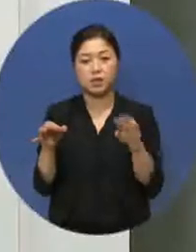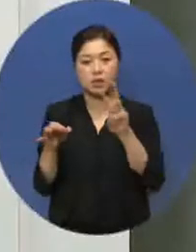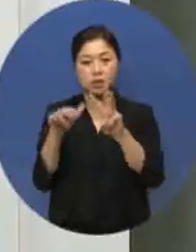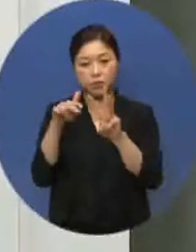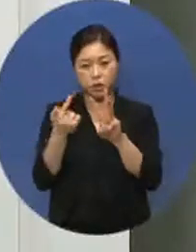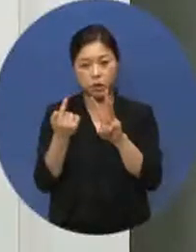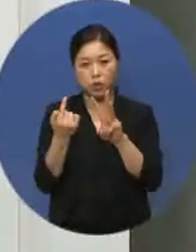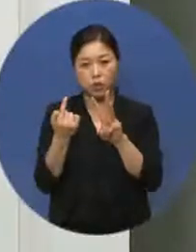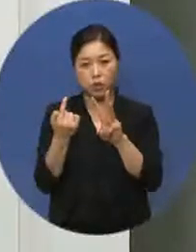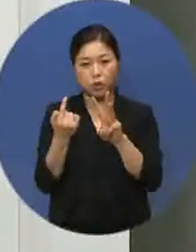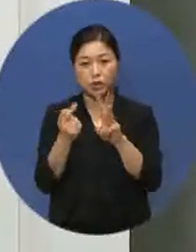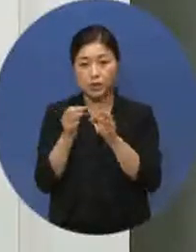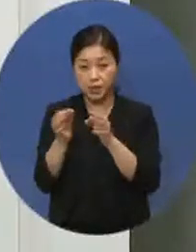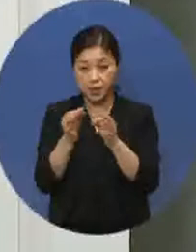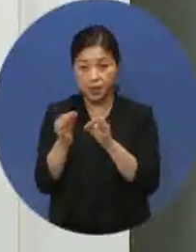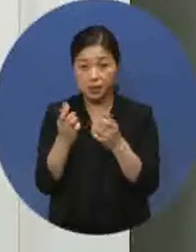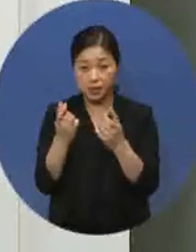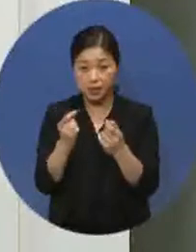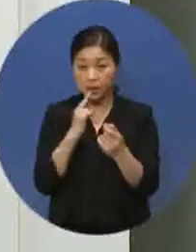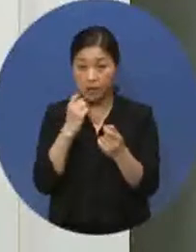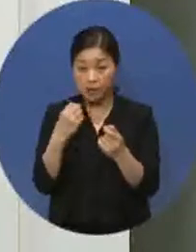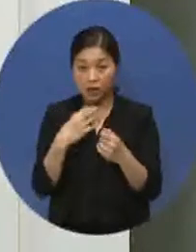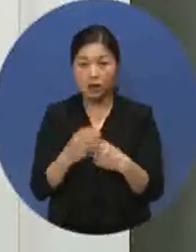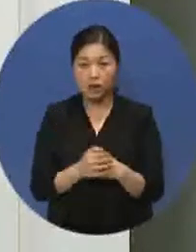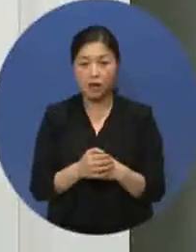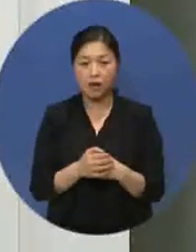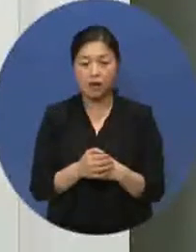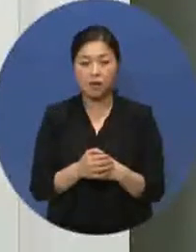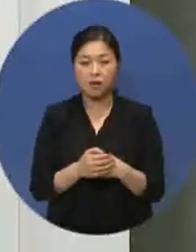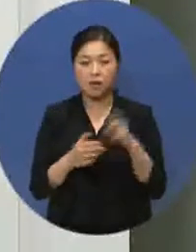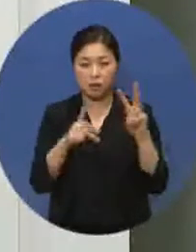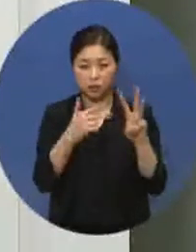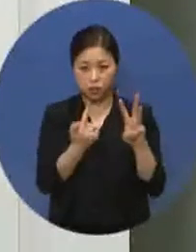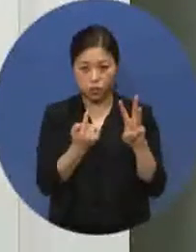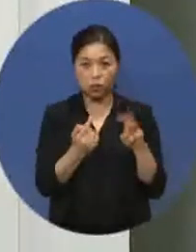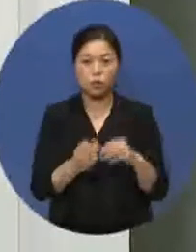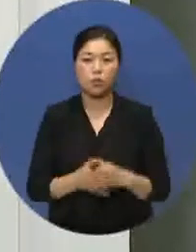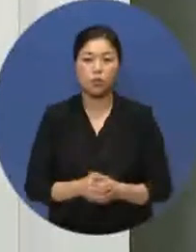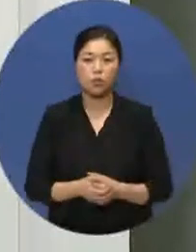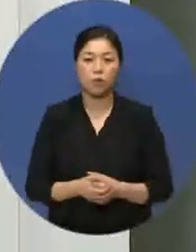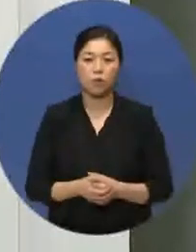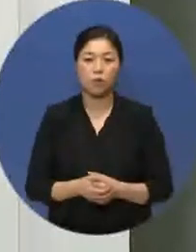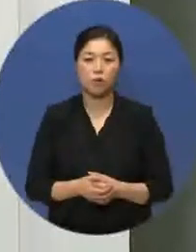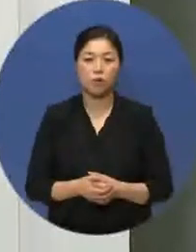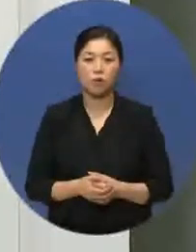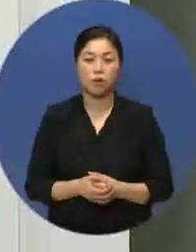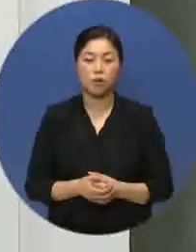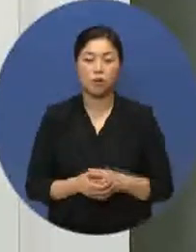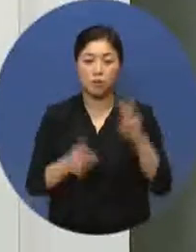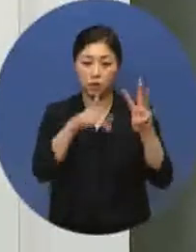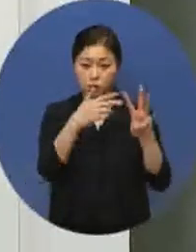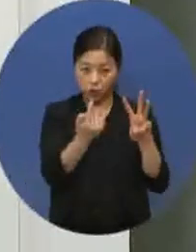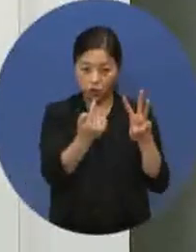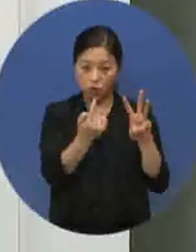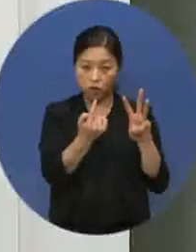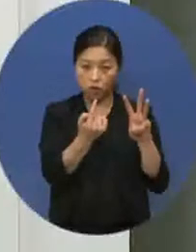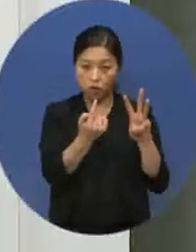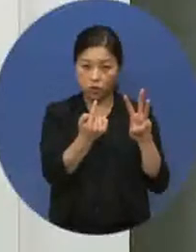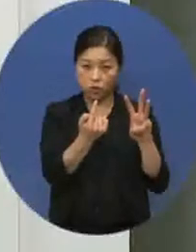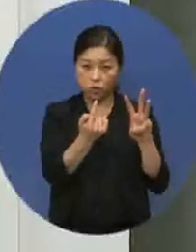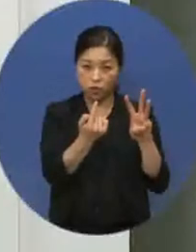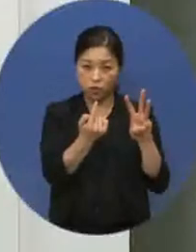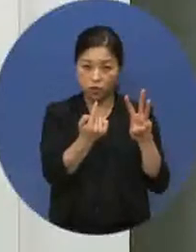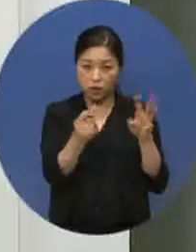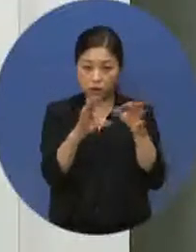3조 원? 네, 3조 원 시장이라고 그래요. 네, 법률 시장 규모를. 예, 네. 그러면 3조 원의 4,